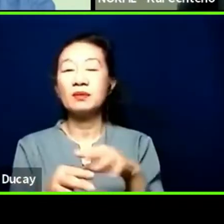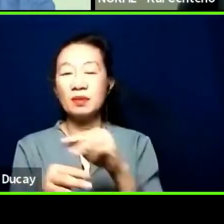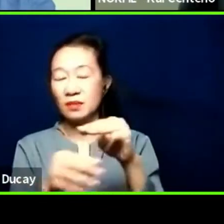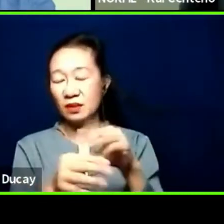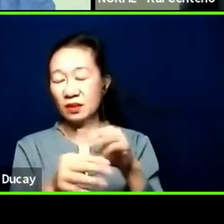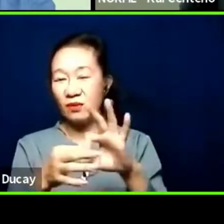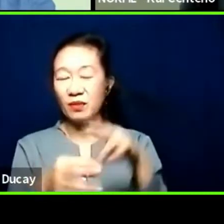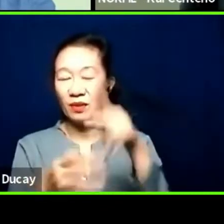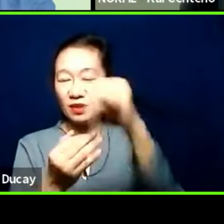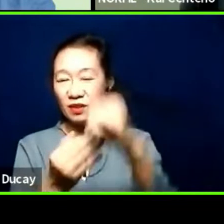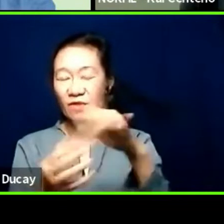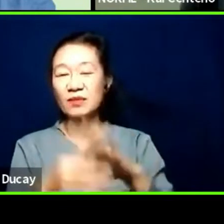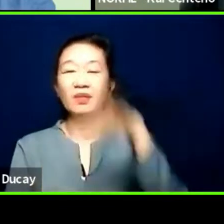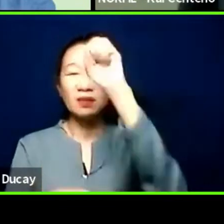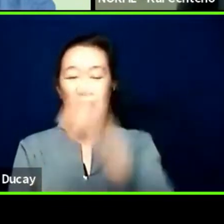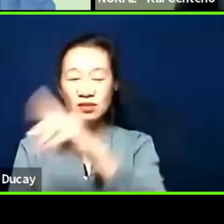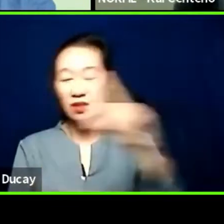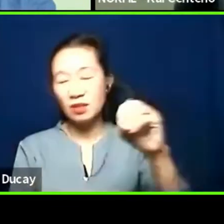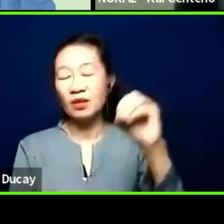Northfield Foundation. Sir Ranil?